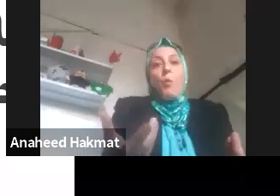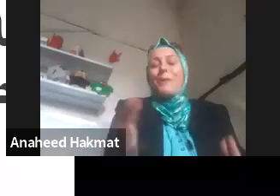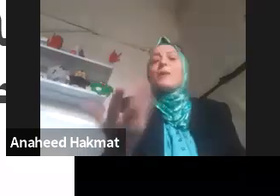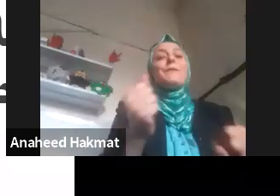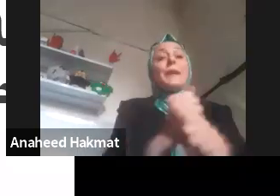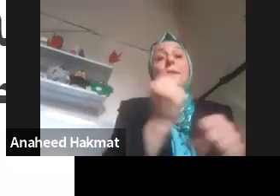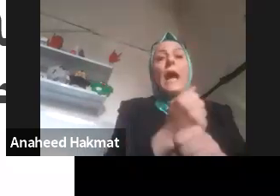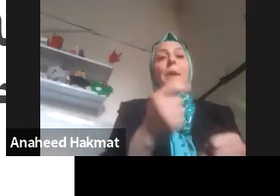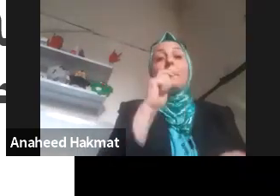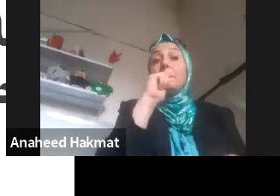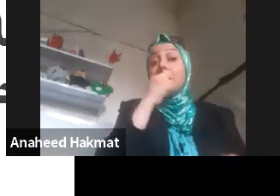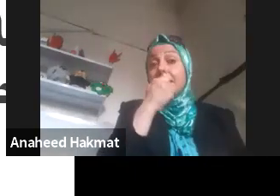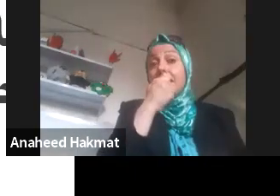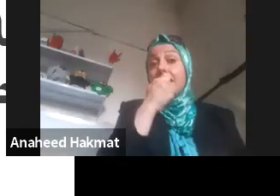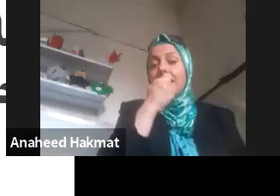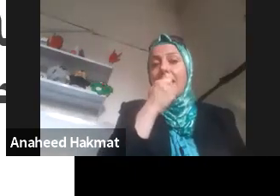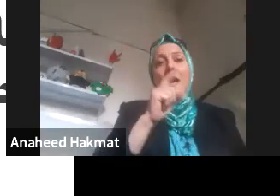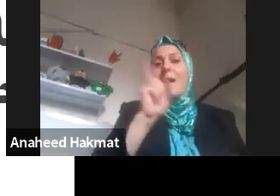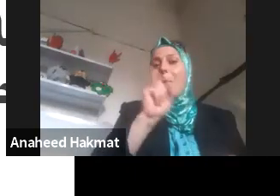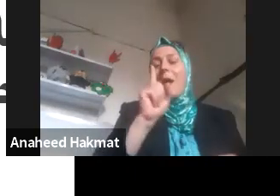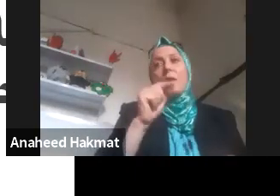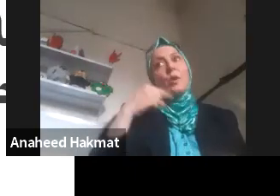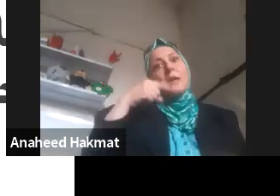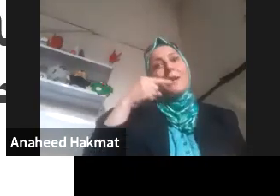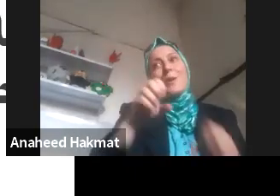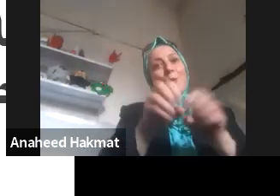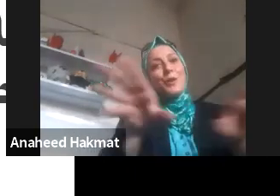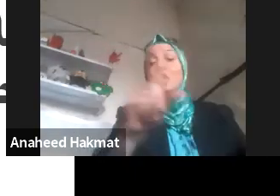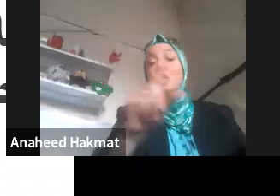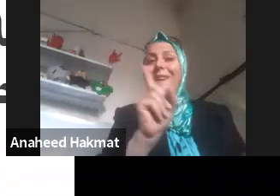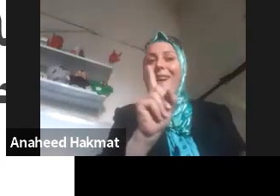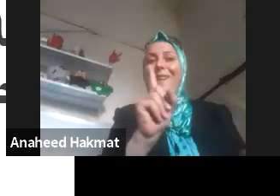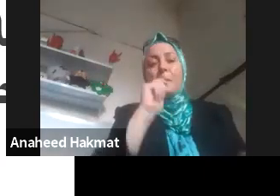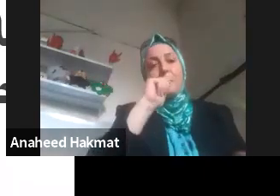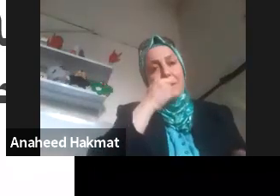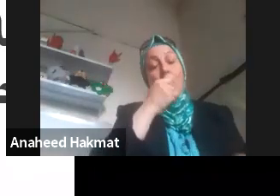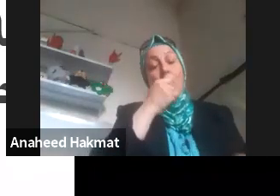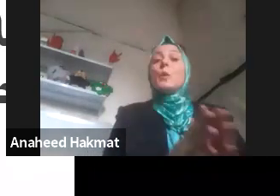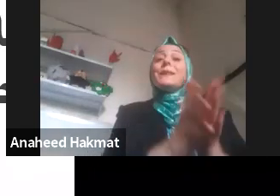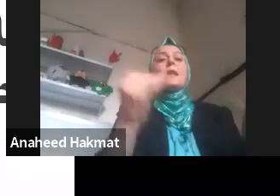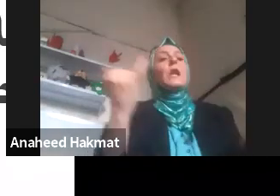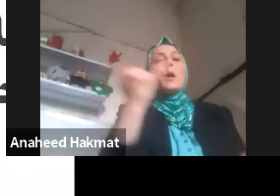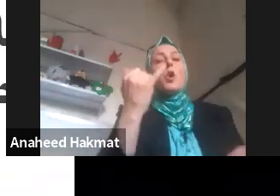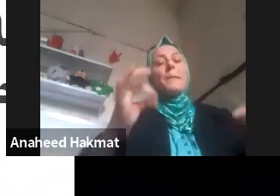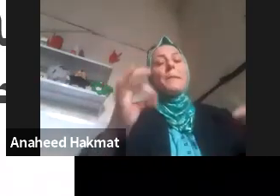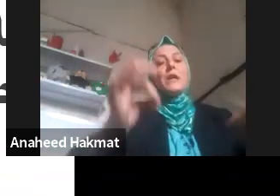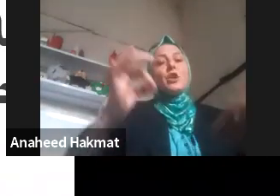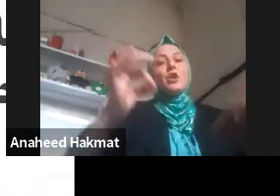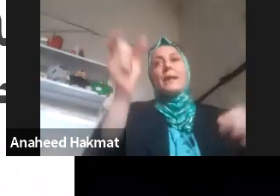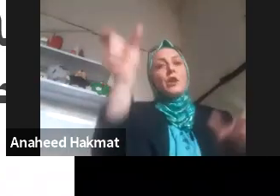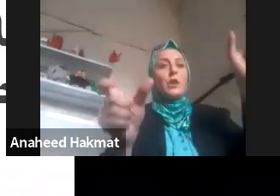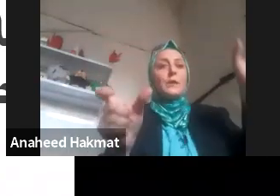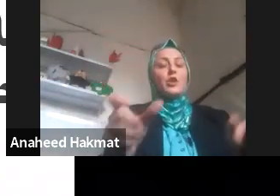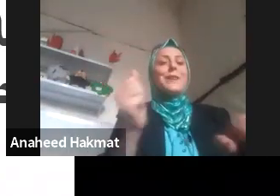ومهنية بما يراعي مصلحة الطفل الفضلة. وكثير مهم نحضر العاملين في مجال حماية الطفولة